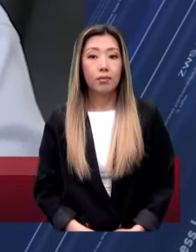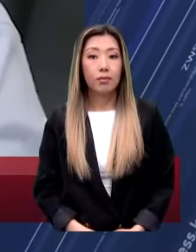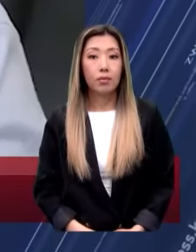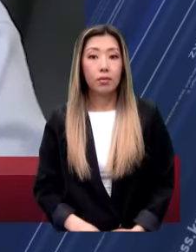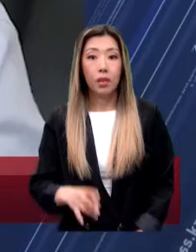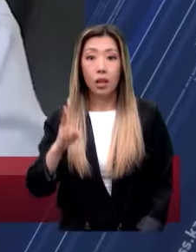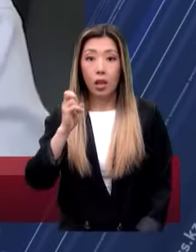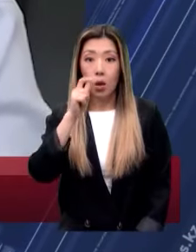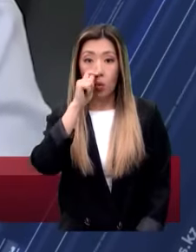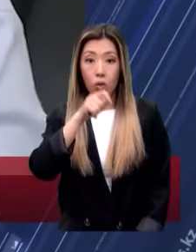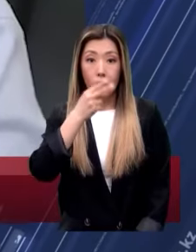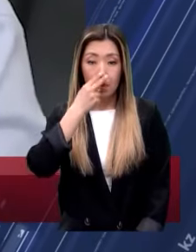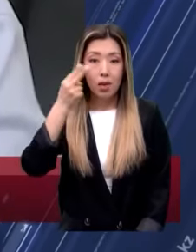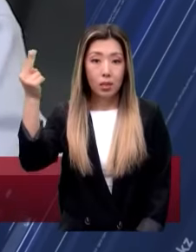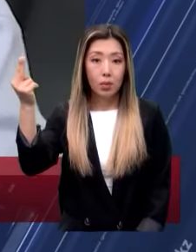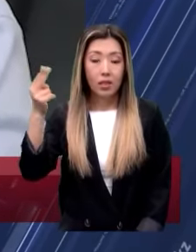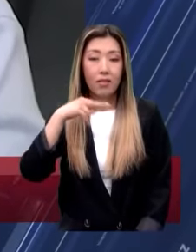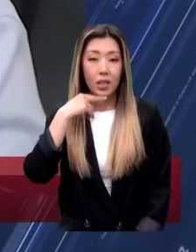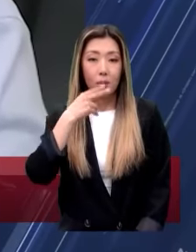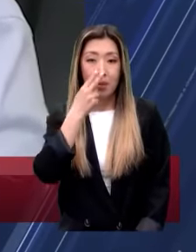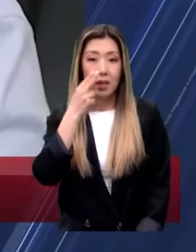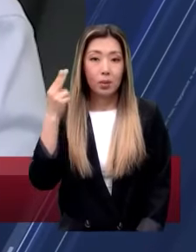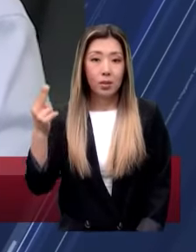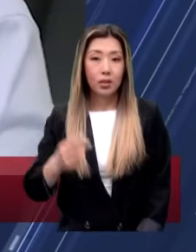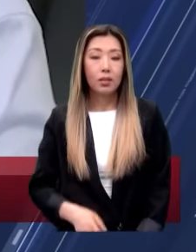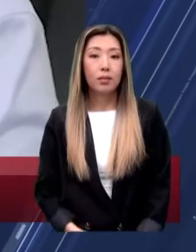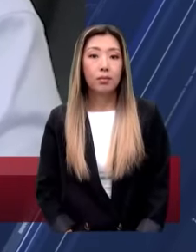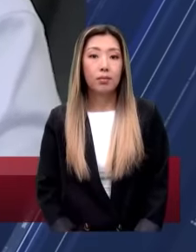На Украину гляньте внимательно.